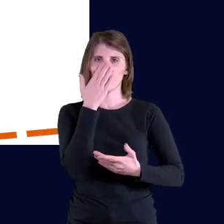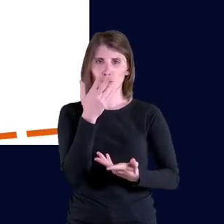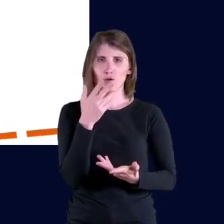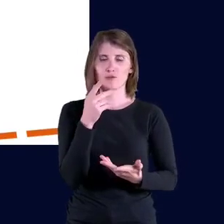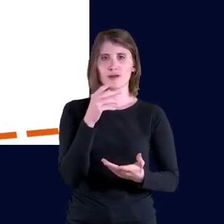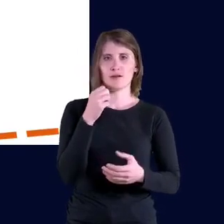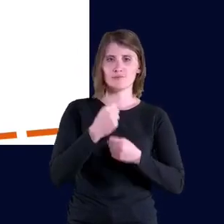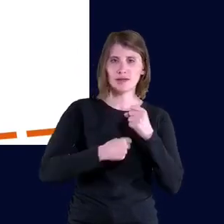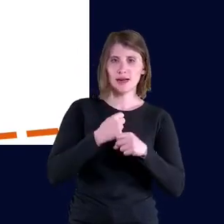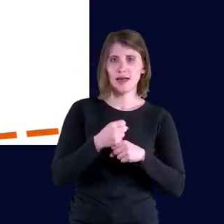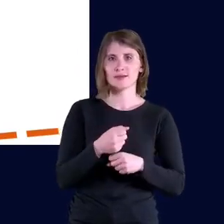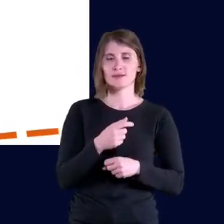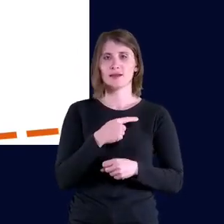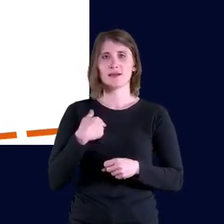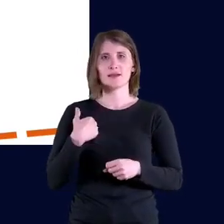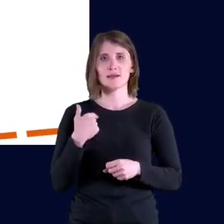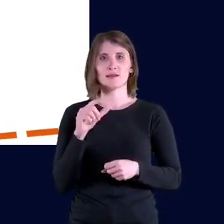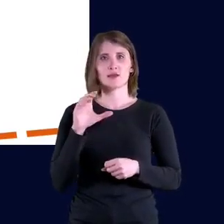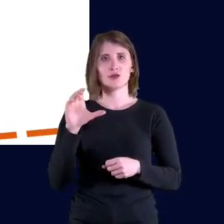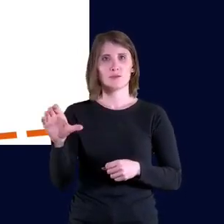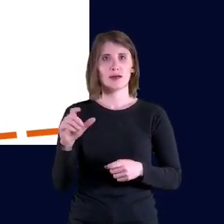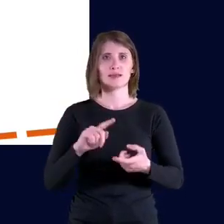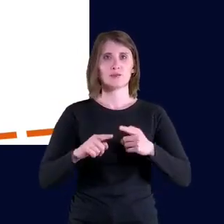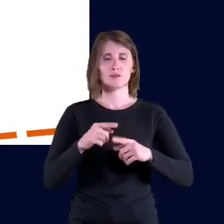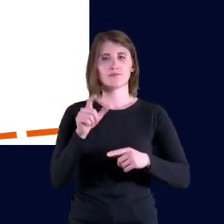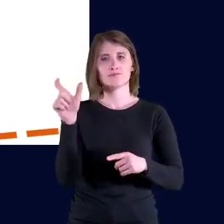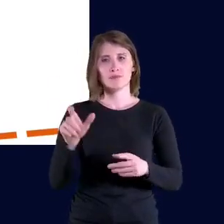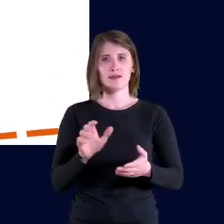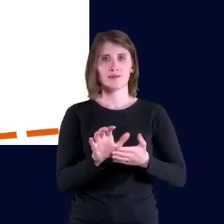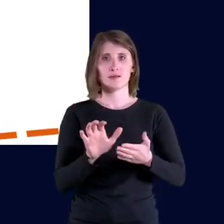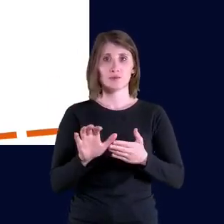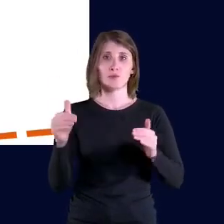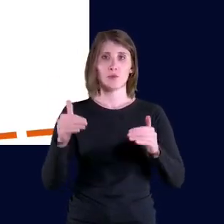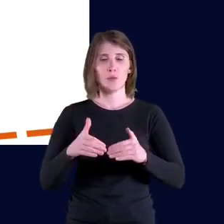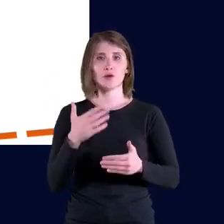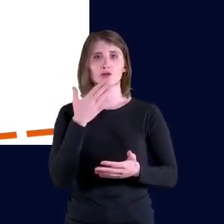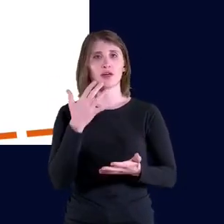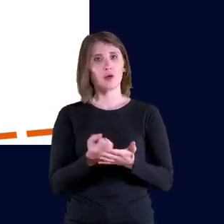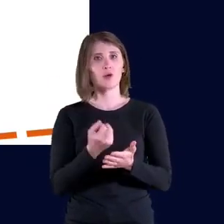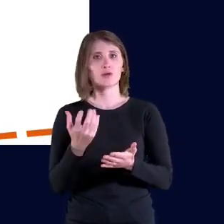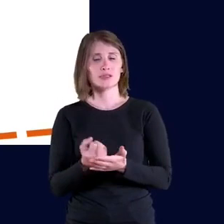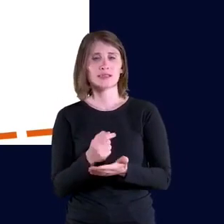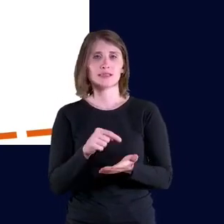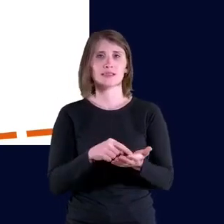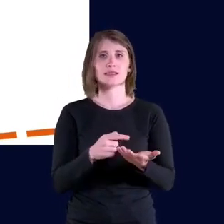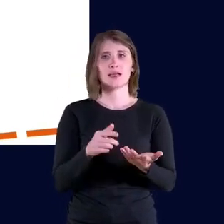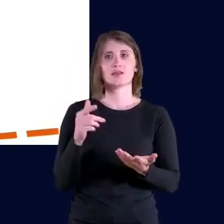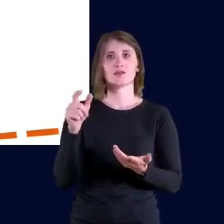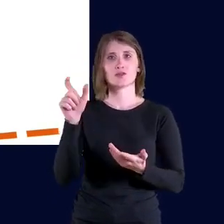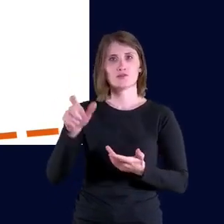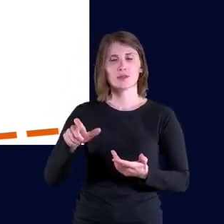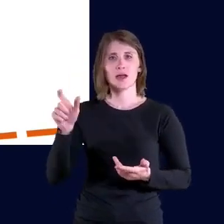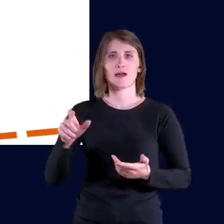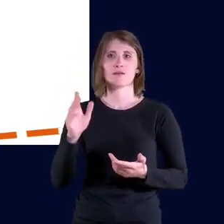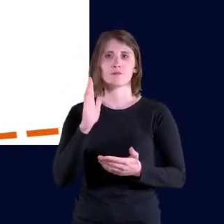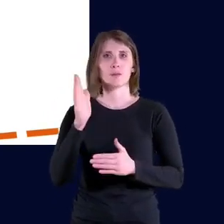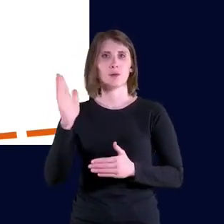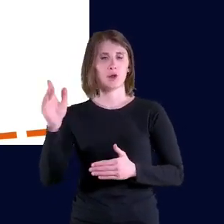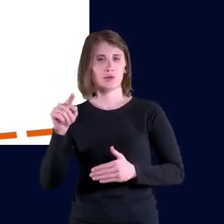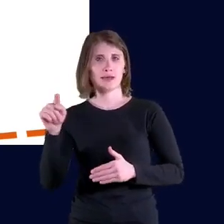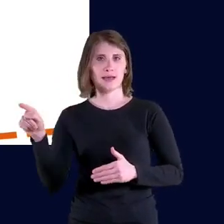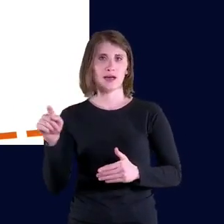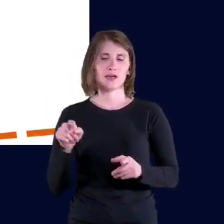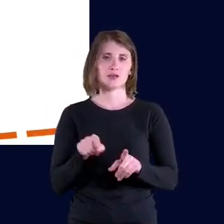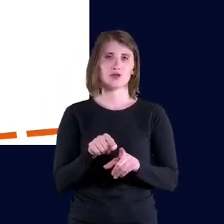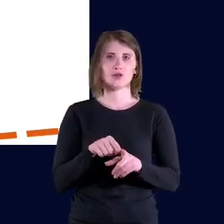jak nasza baza polityk wydawniczych może być wykorzystywana właśnie z perspektywy bibliotekarzy czy